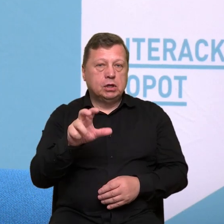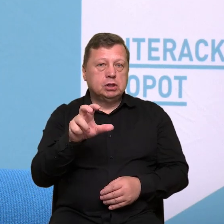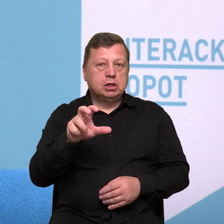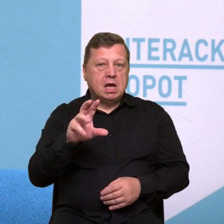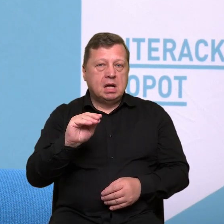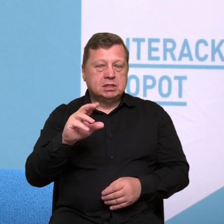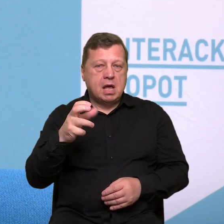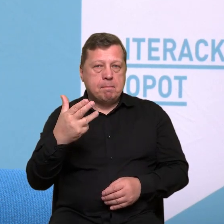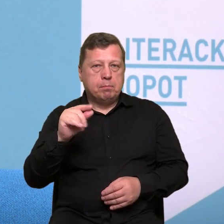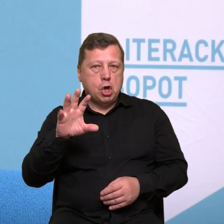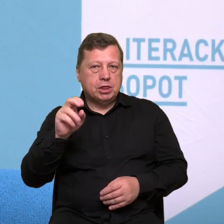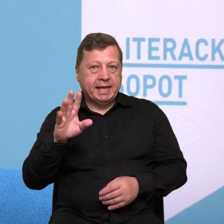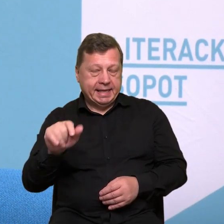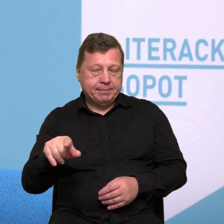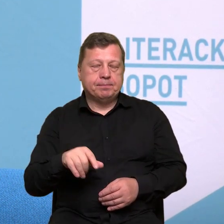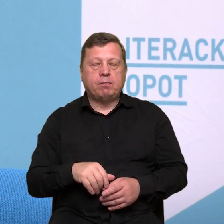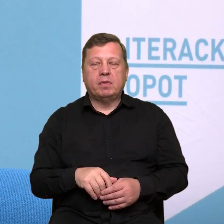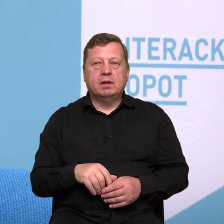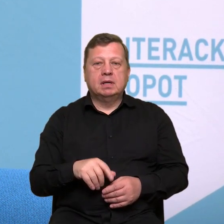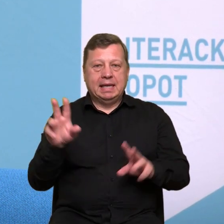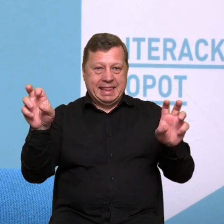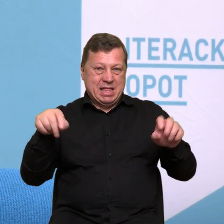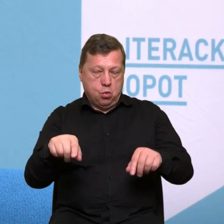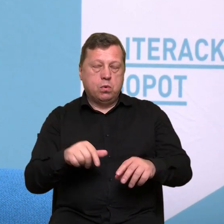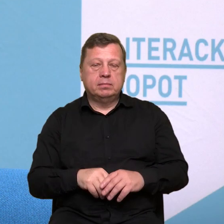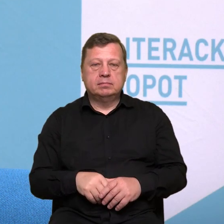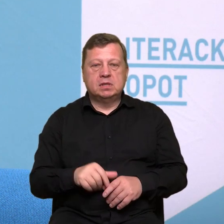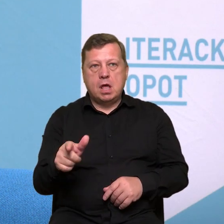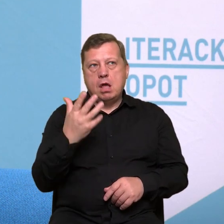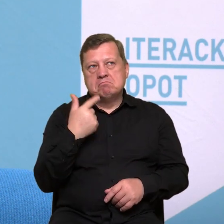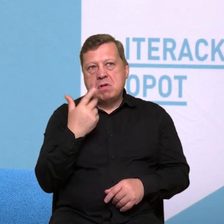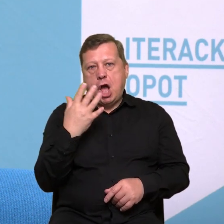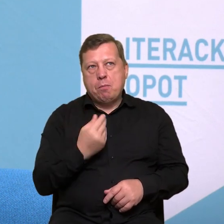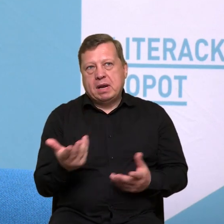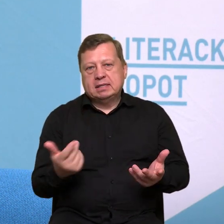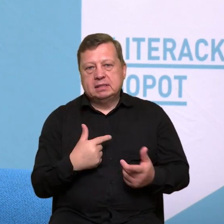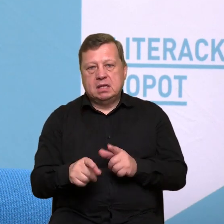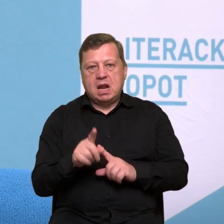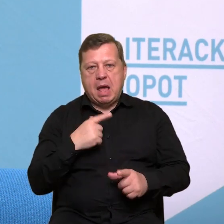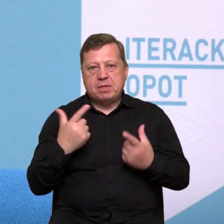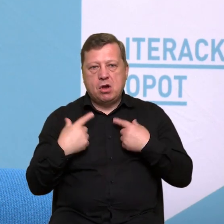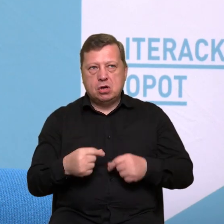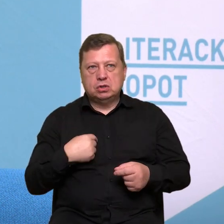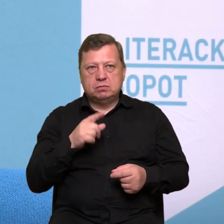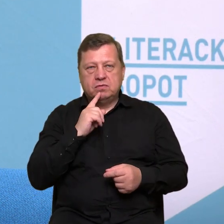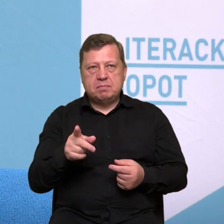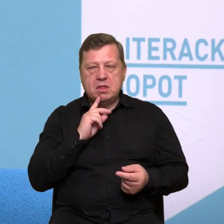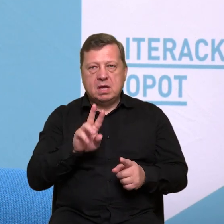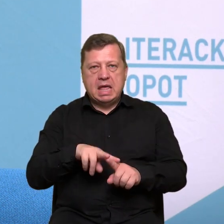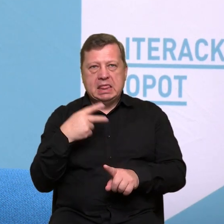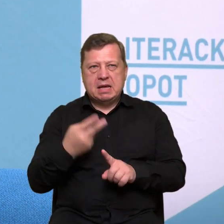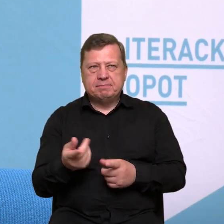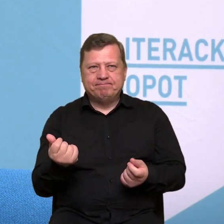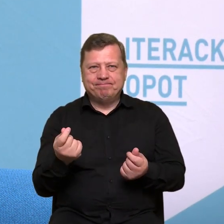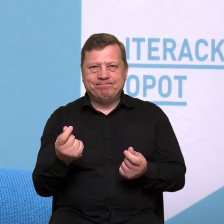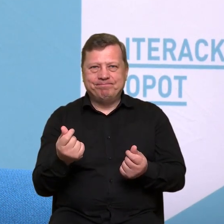Czempionkach ten obraz jest dla mnie osobiście bardzo trudny do zinterpretowania,